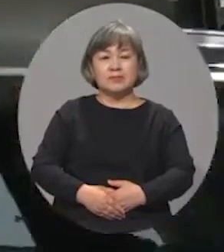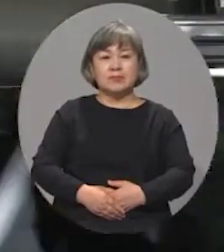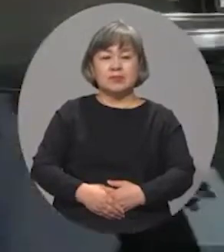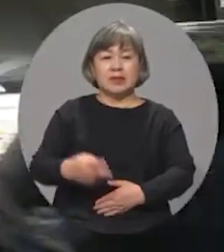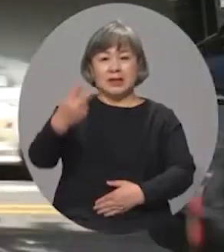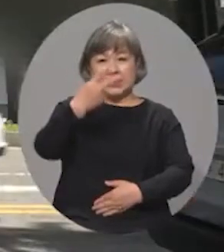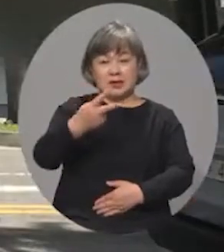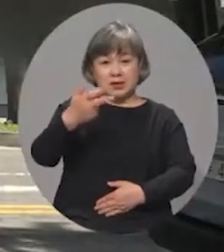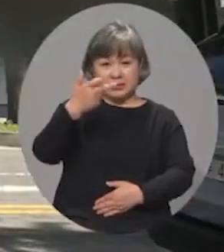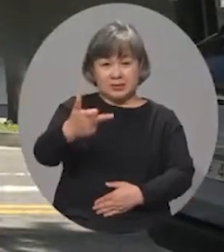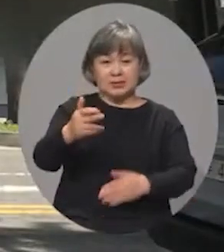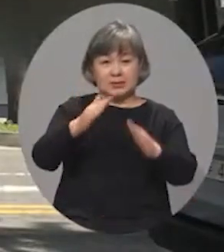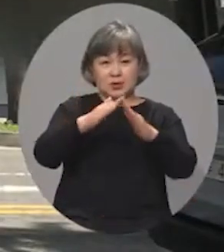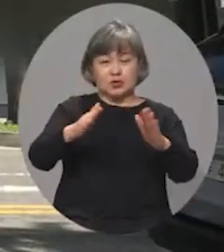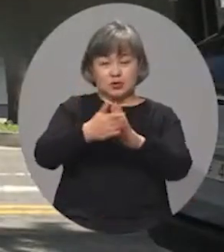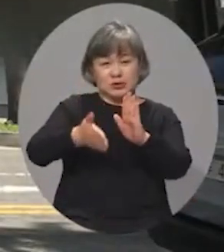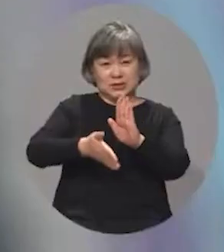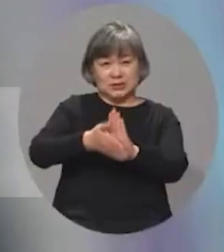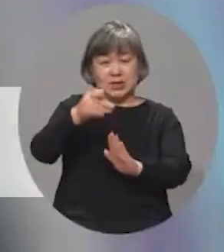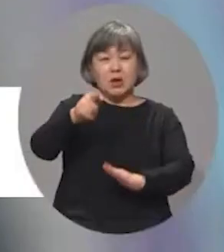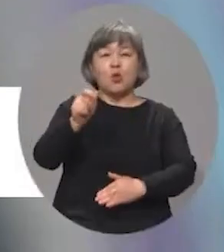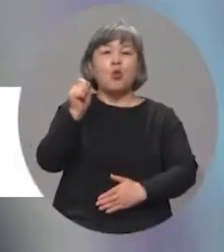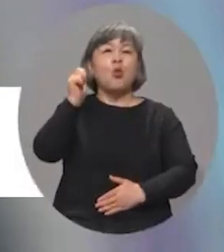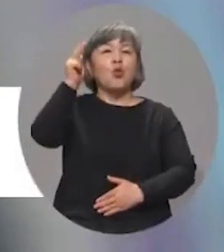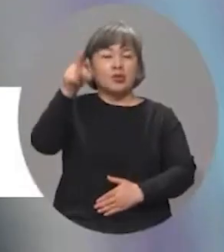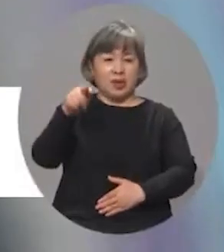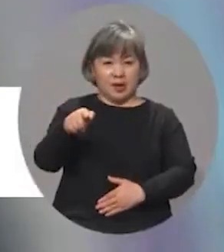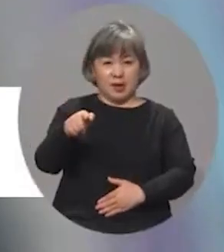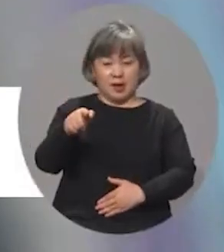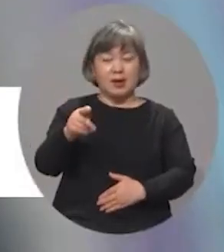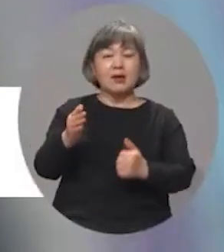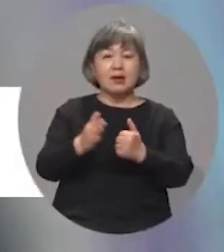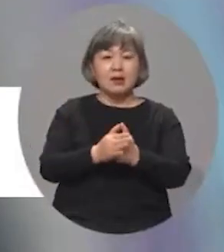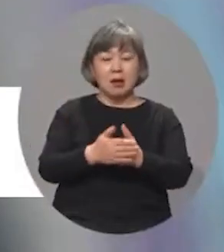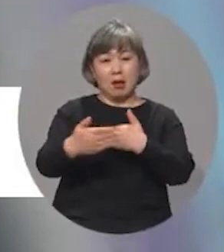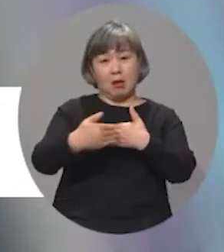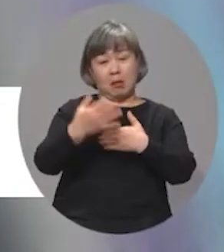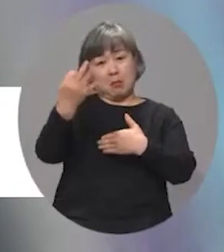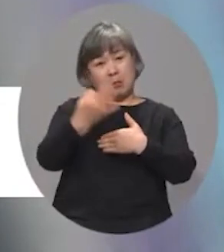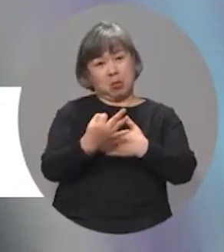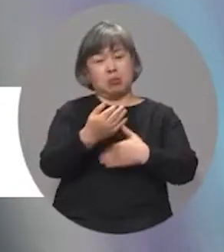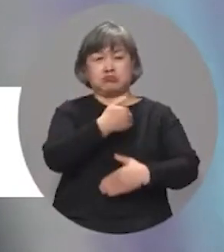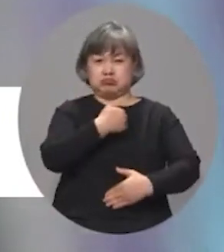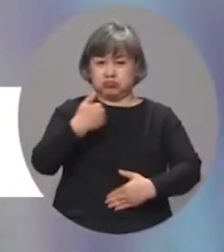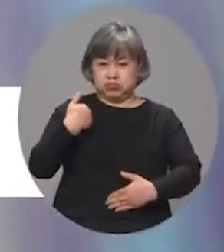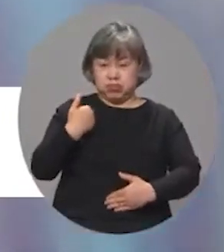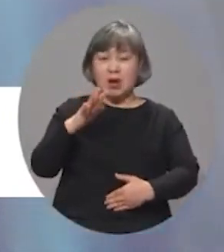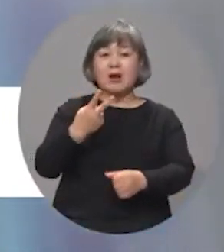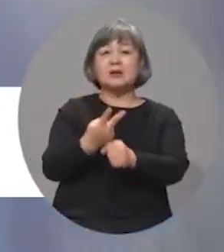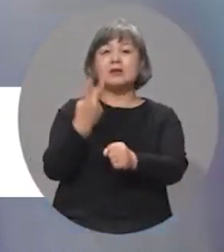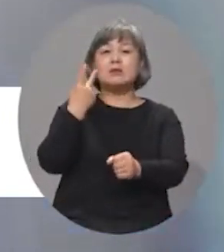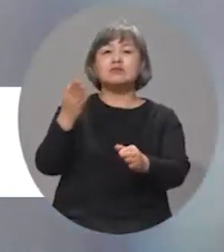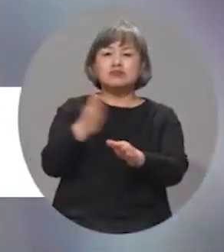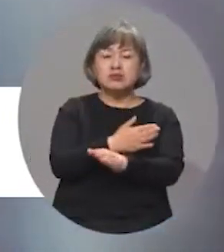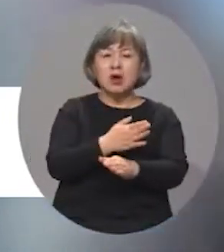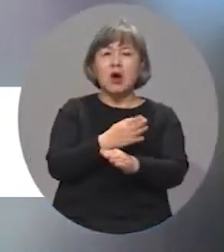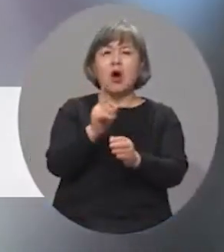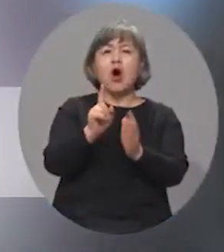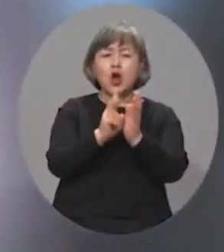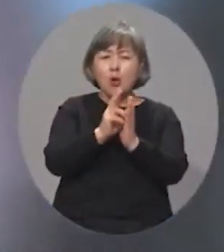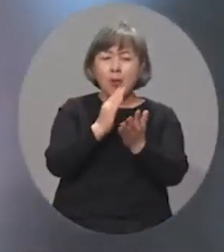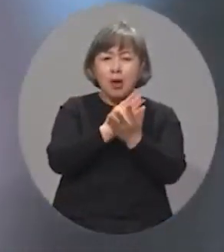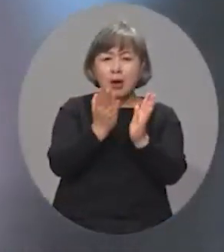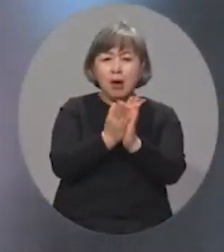지난 2017년 전주 시내에 들어선 한 호텔입니다. 겉보기엔 멀쩡하지만 재작년부터 경매와 압류